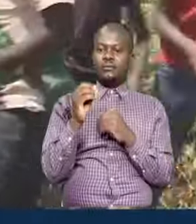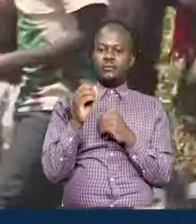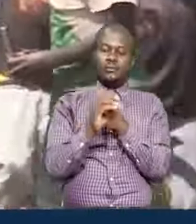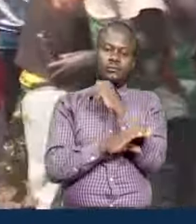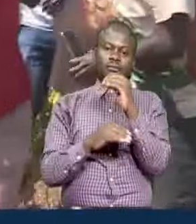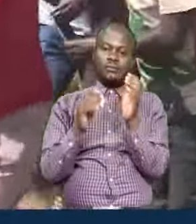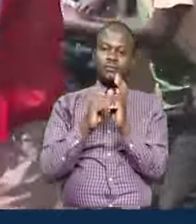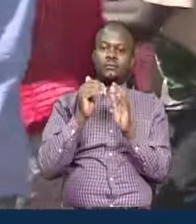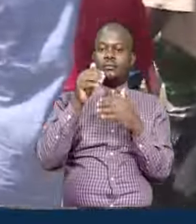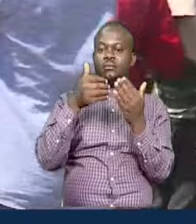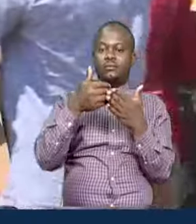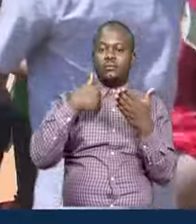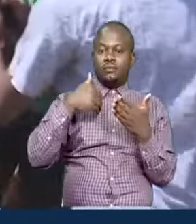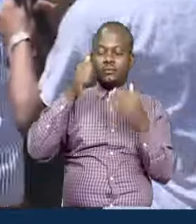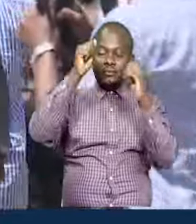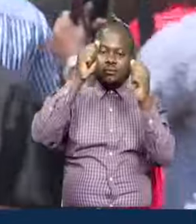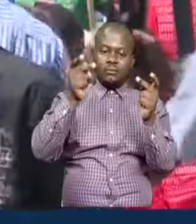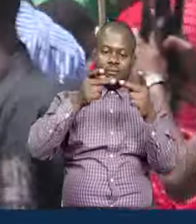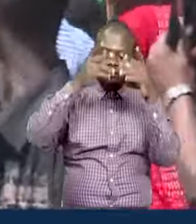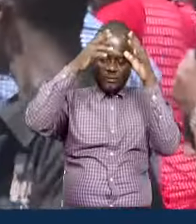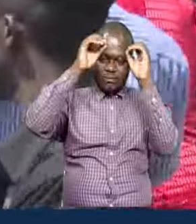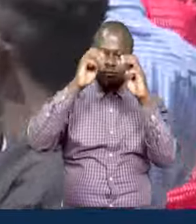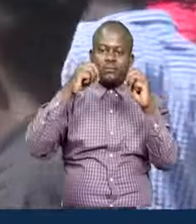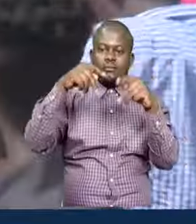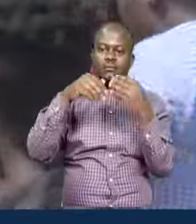shyaka rifite umukandida ku mwanya mukuru w'igihugu